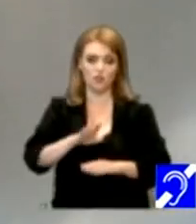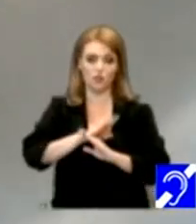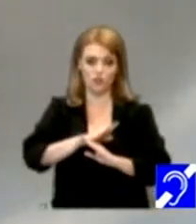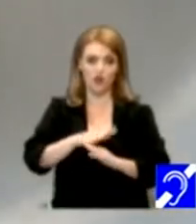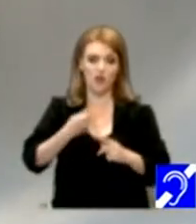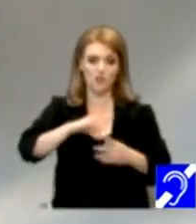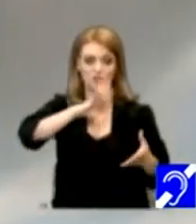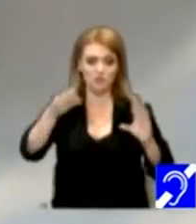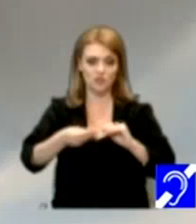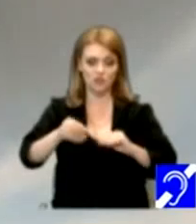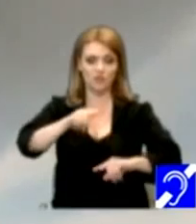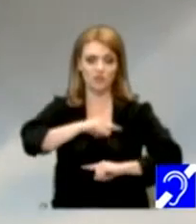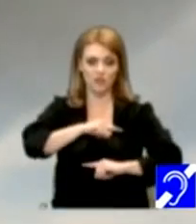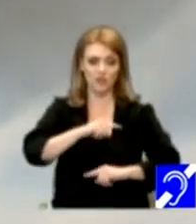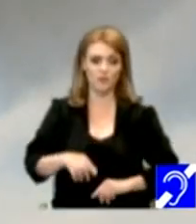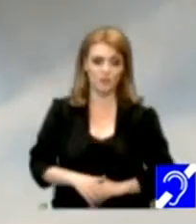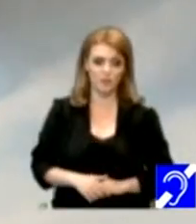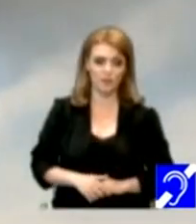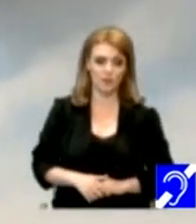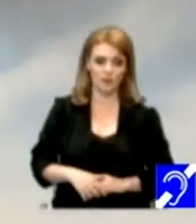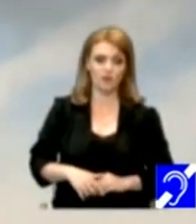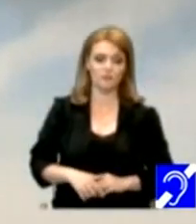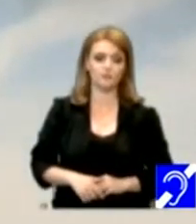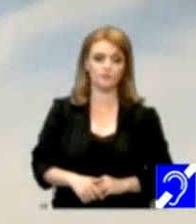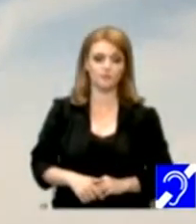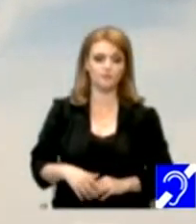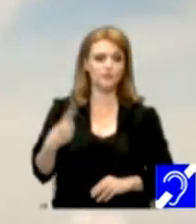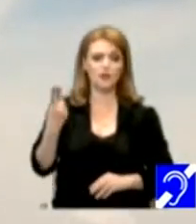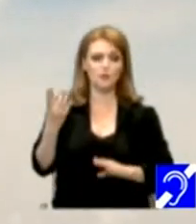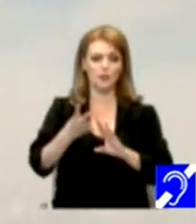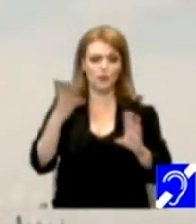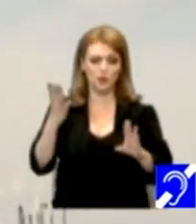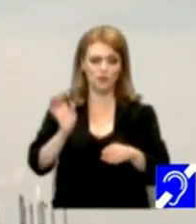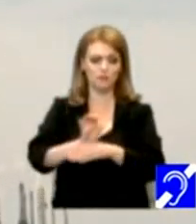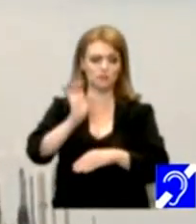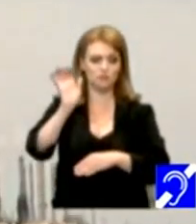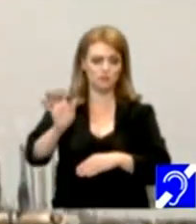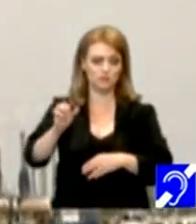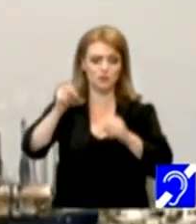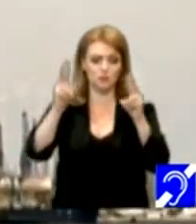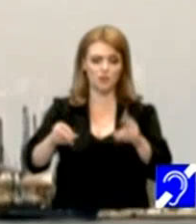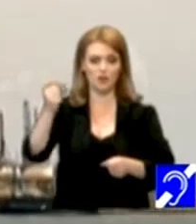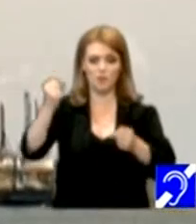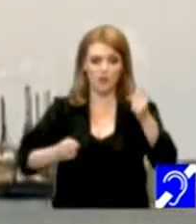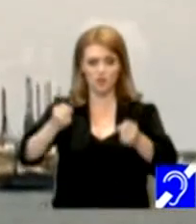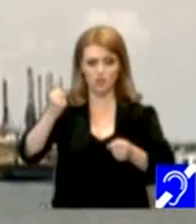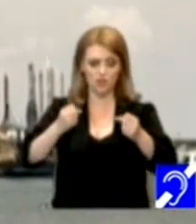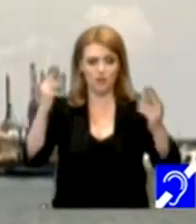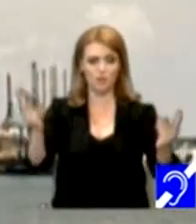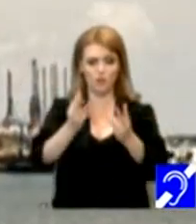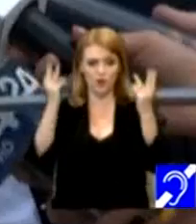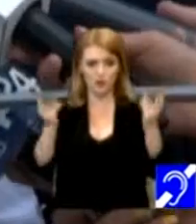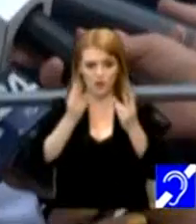este bilanțul final. S-au deplasat forțele. În primul rând, prima parte al intervenției au realizat-o colegii de la